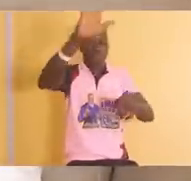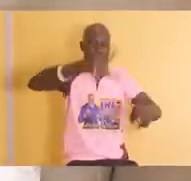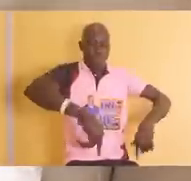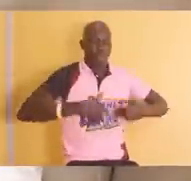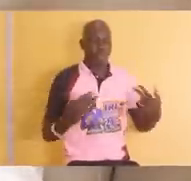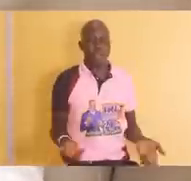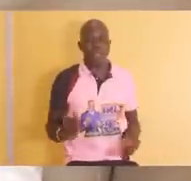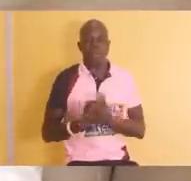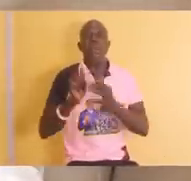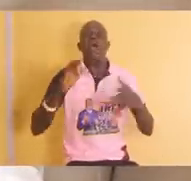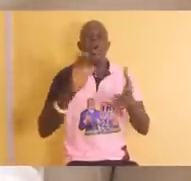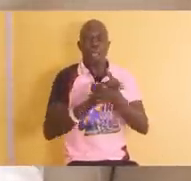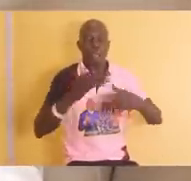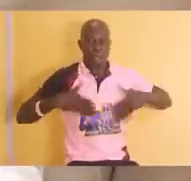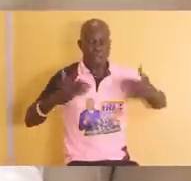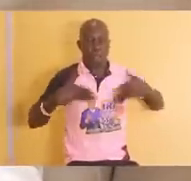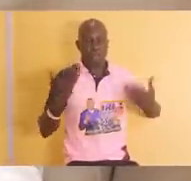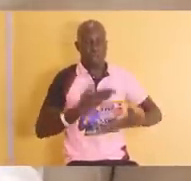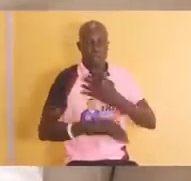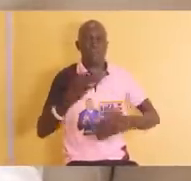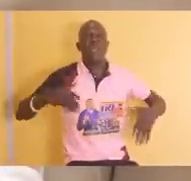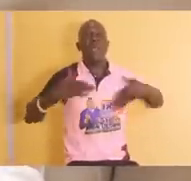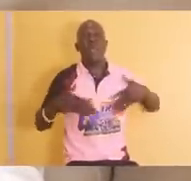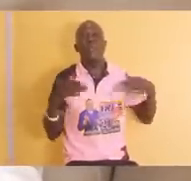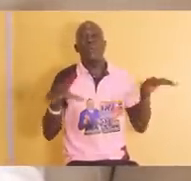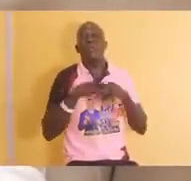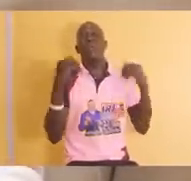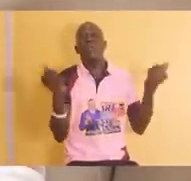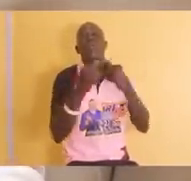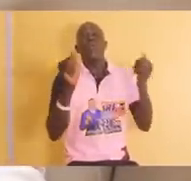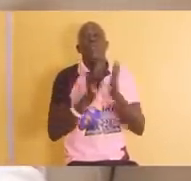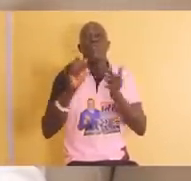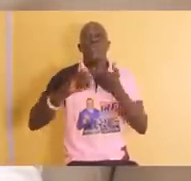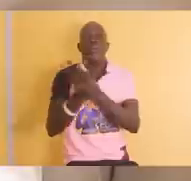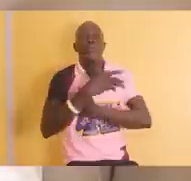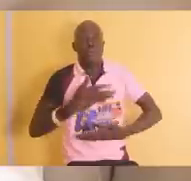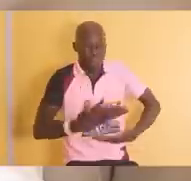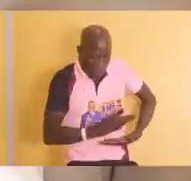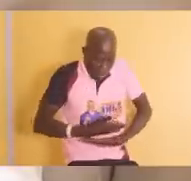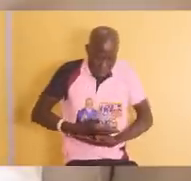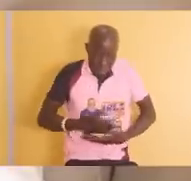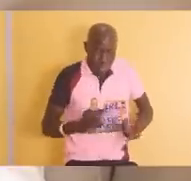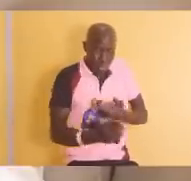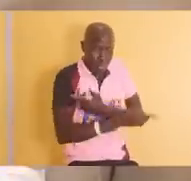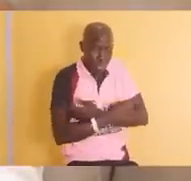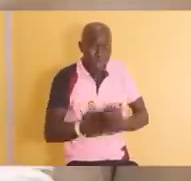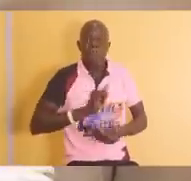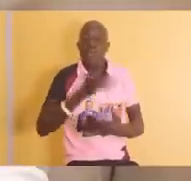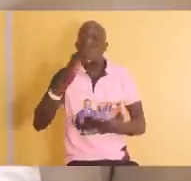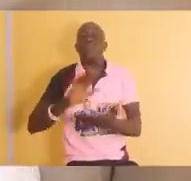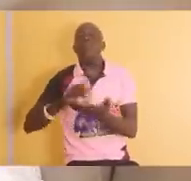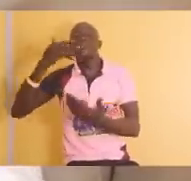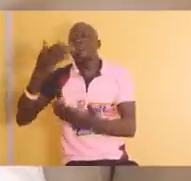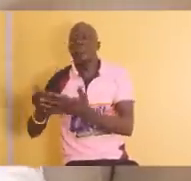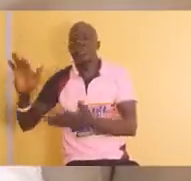Amen. Happy birthday and happy wedding anniversary. Omo ta binu le yen omo yen ma je ologo